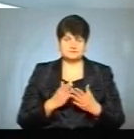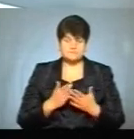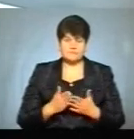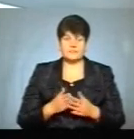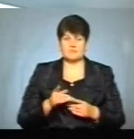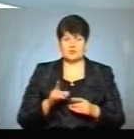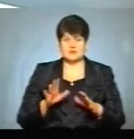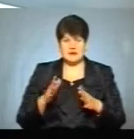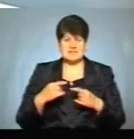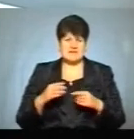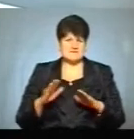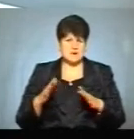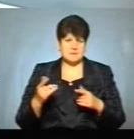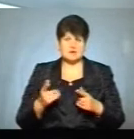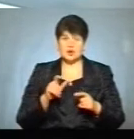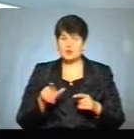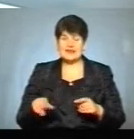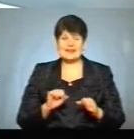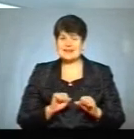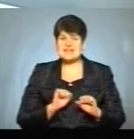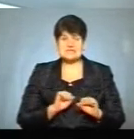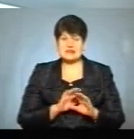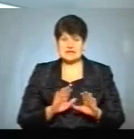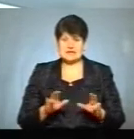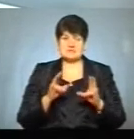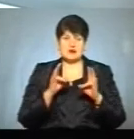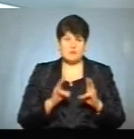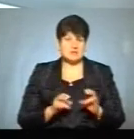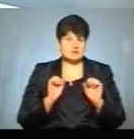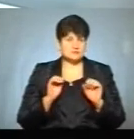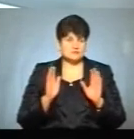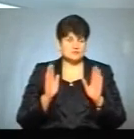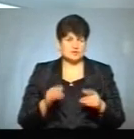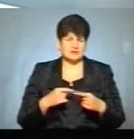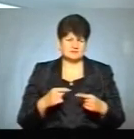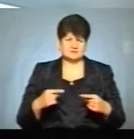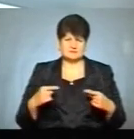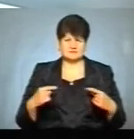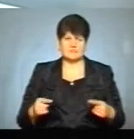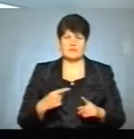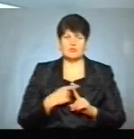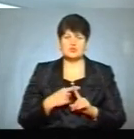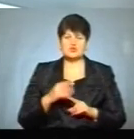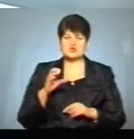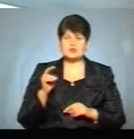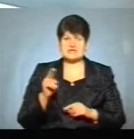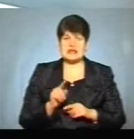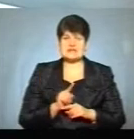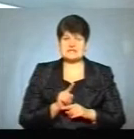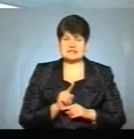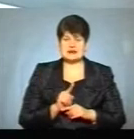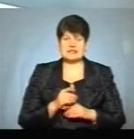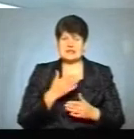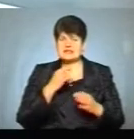трапляються різні всякі випадки, людина не захищена взагалі, там травматизм, можливо, і такі інші речі, плюс соціальні стандарти, зовсім ніякого